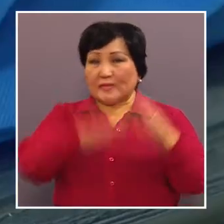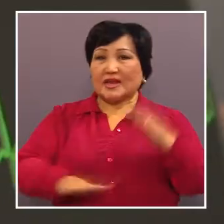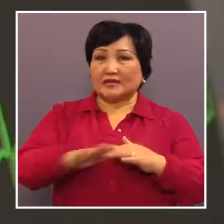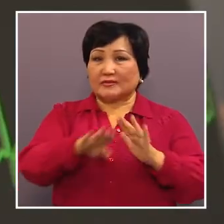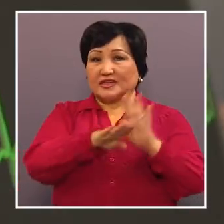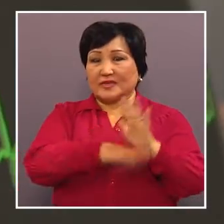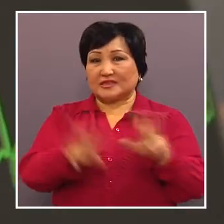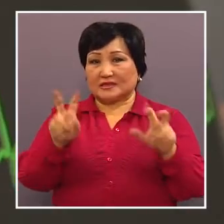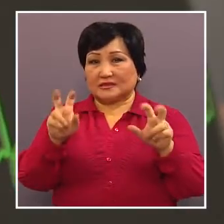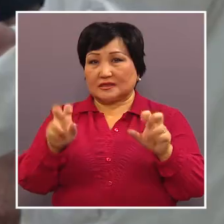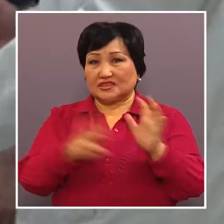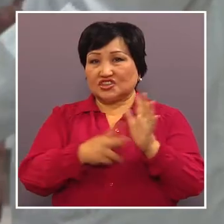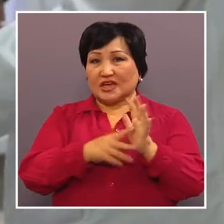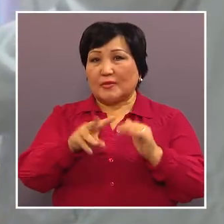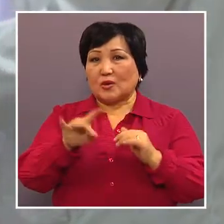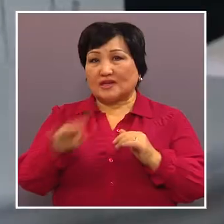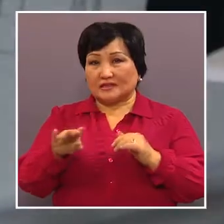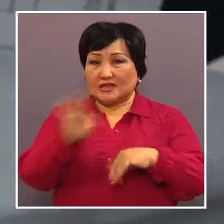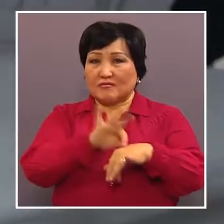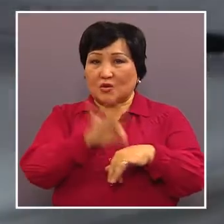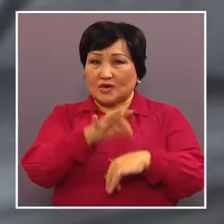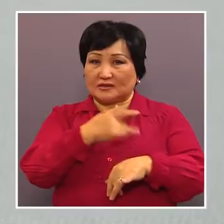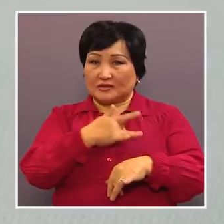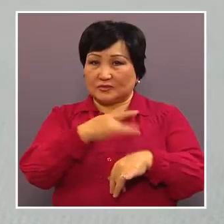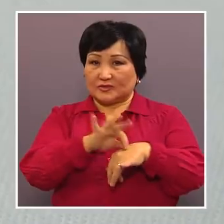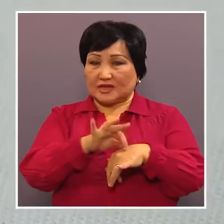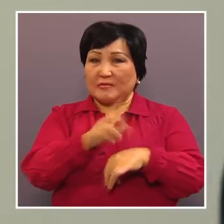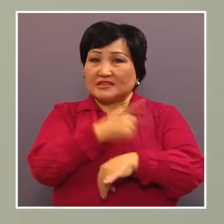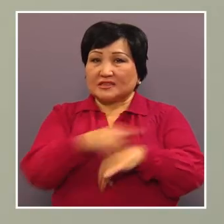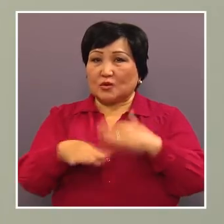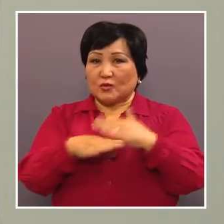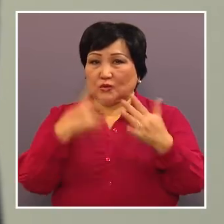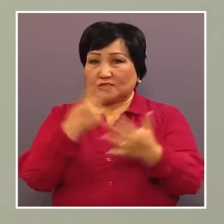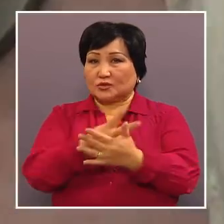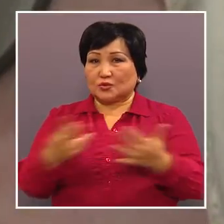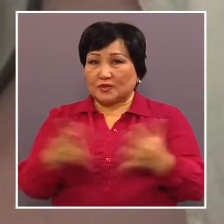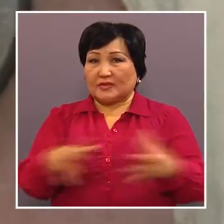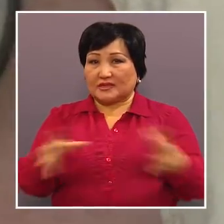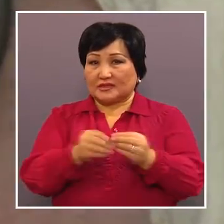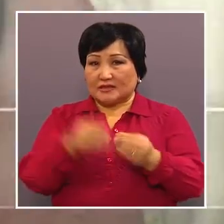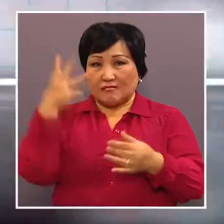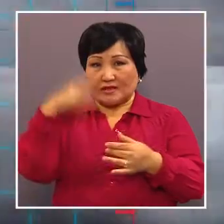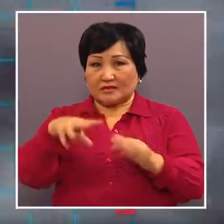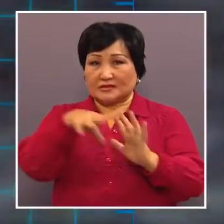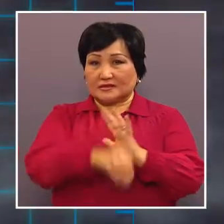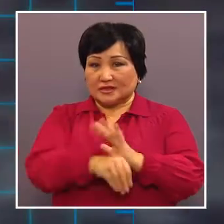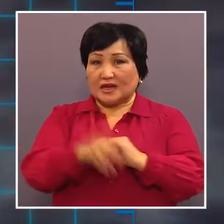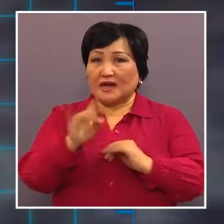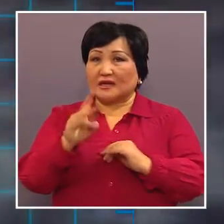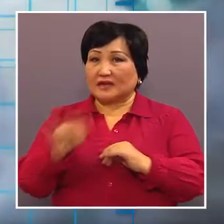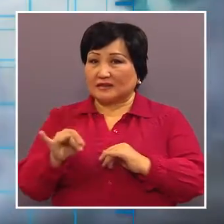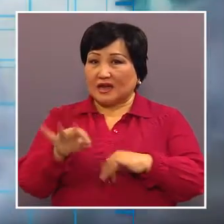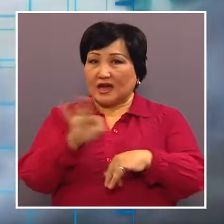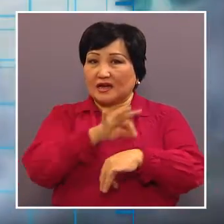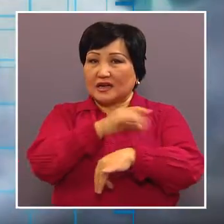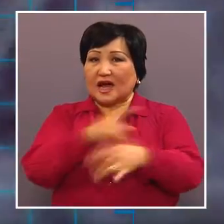Денсаулық мемлекеттік бағдарламасының аясында жіті миокард инфарктісімен ауыратын науқастарға медициналық көмек көрсетудің біріктірілген үлгісі енгізілген. Жедел жәрдем,